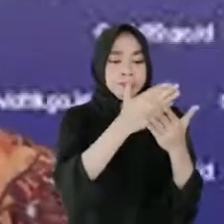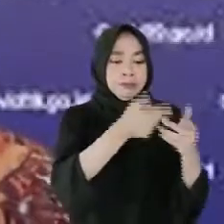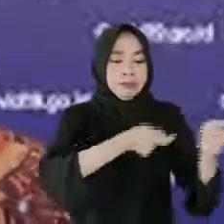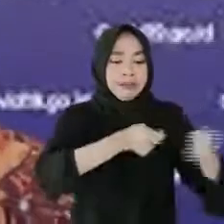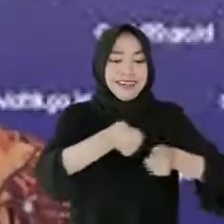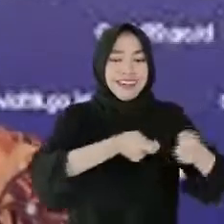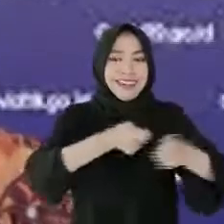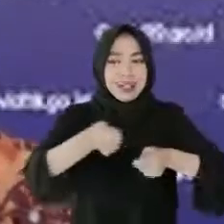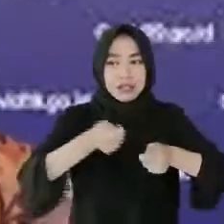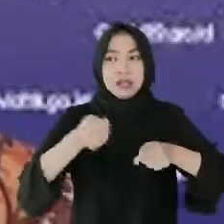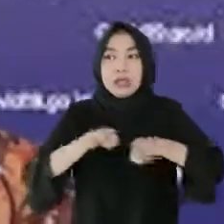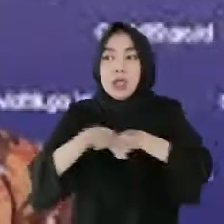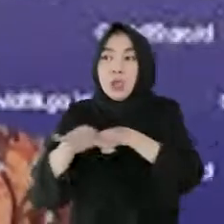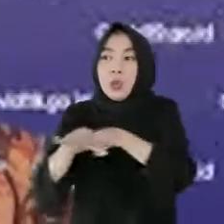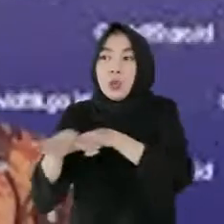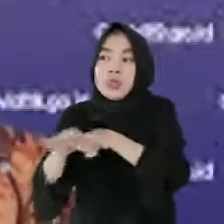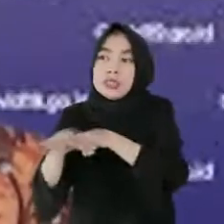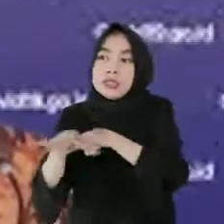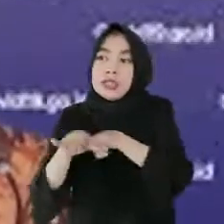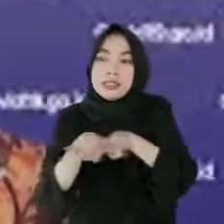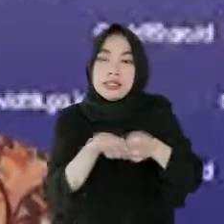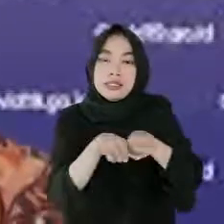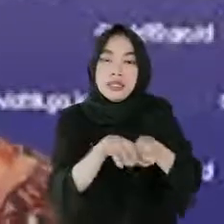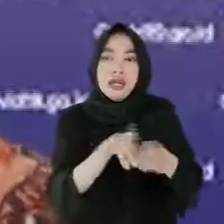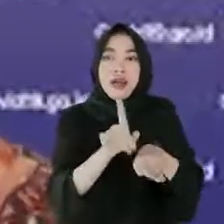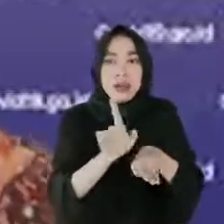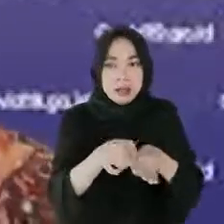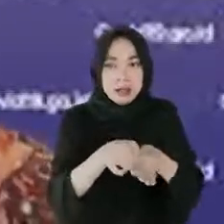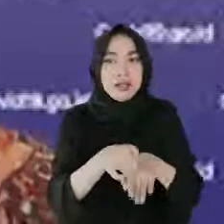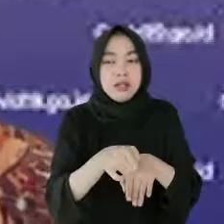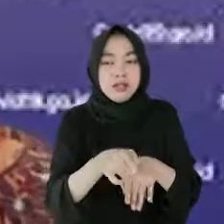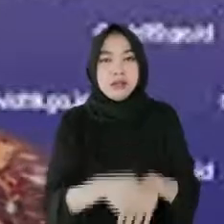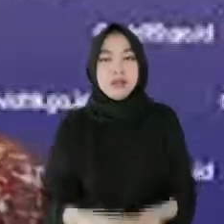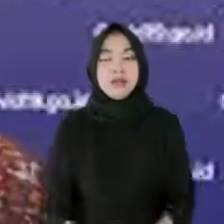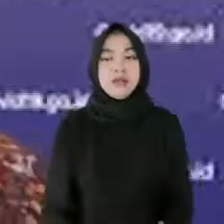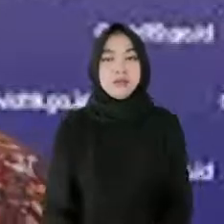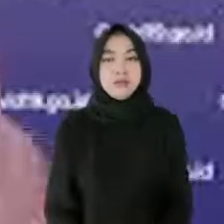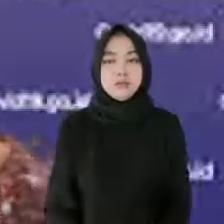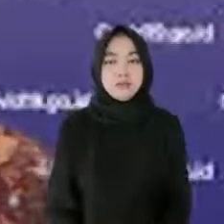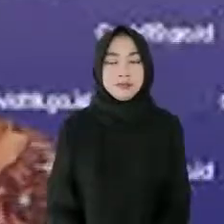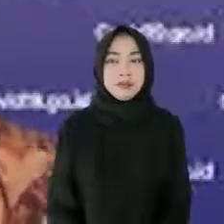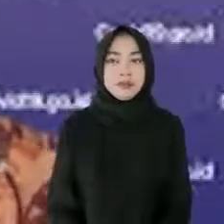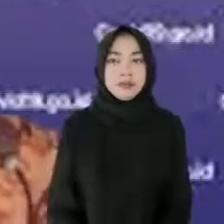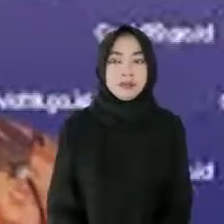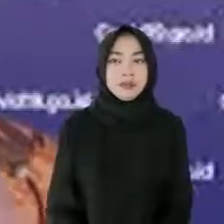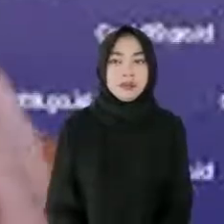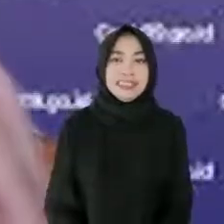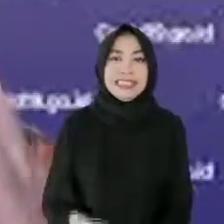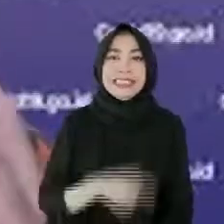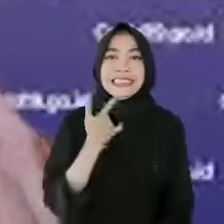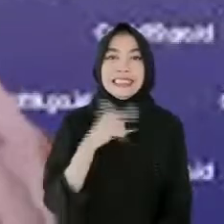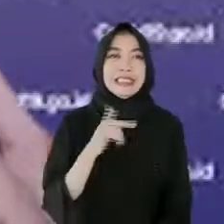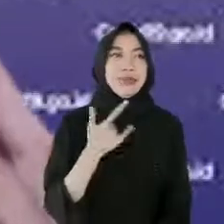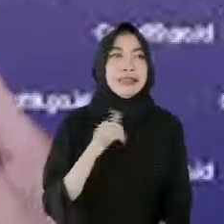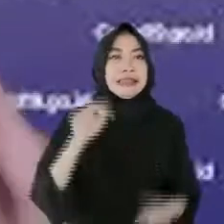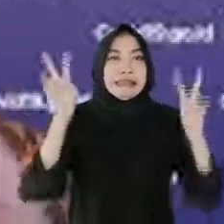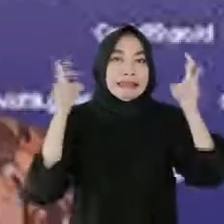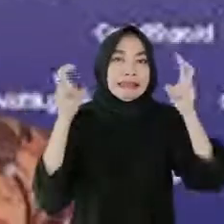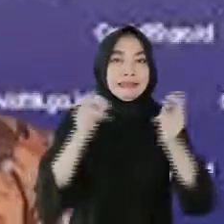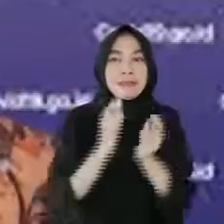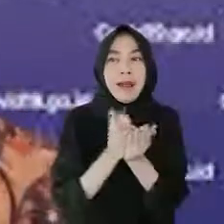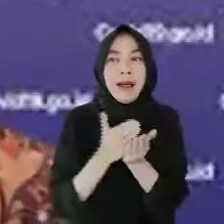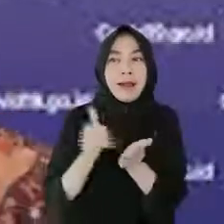pengendalian dan seluruhnya ini harus Berjalan seiring searah ibaratnya dan satu kapal yang musiknya